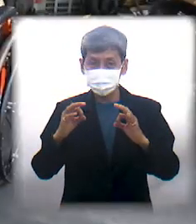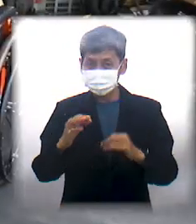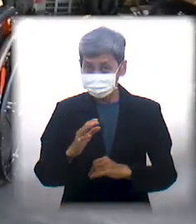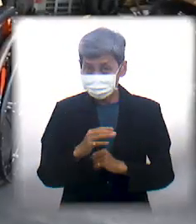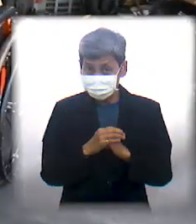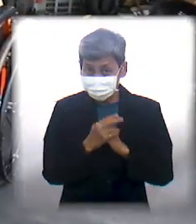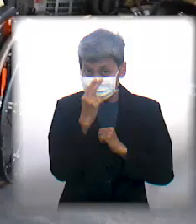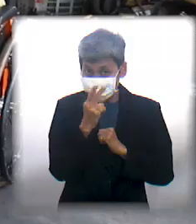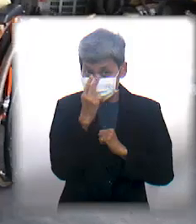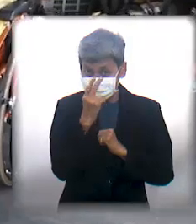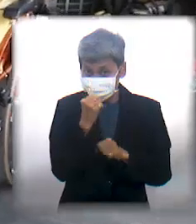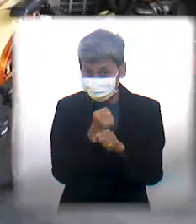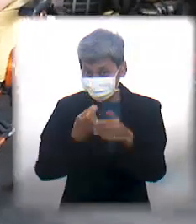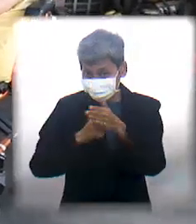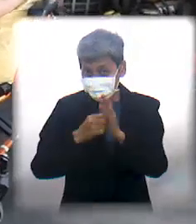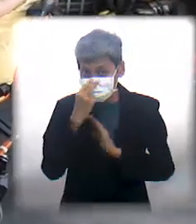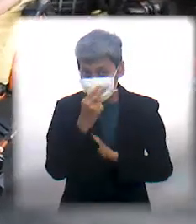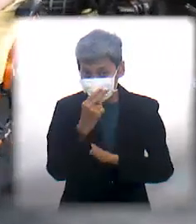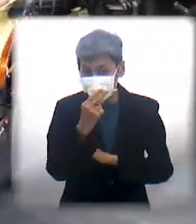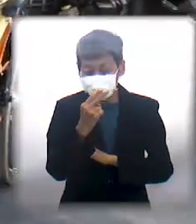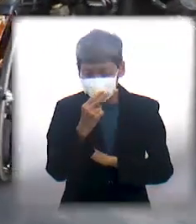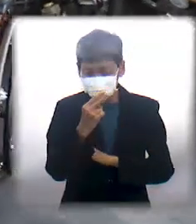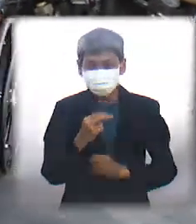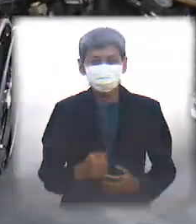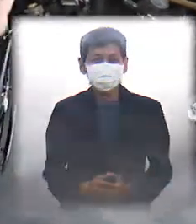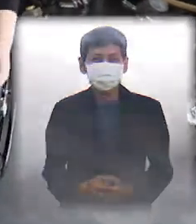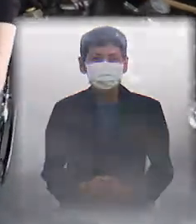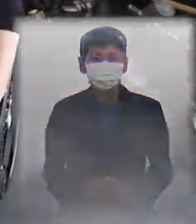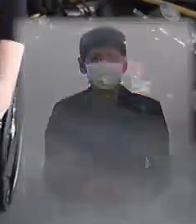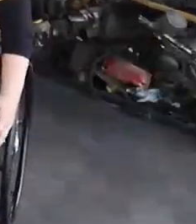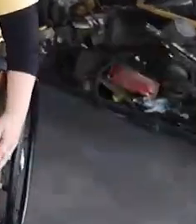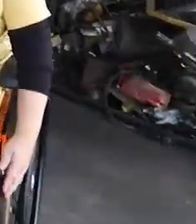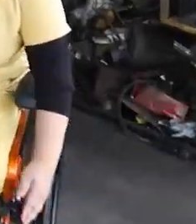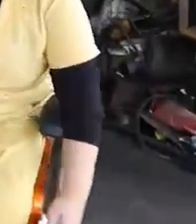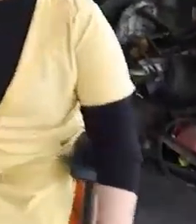ดี๋ยวเราต้องไปดูฝีมือของช่างหงีกันแล้วล่ะค่ะไปค่ะ